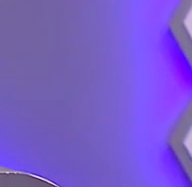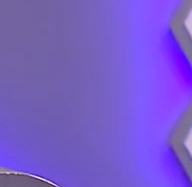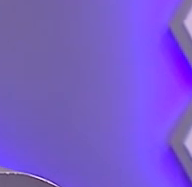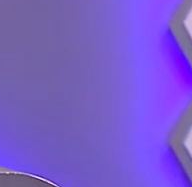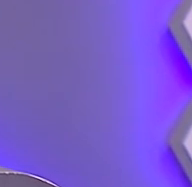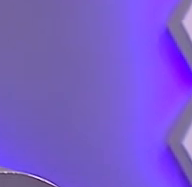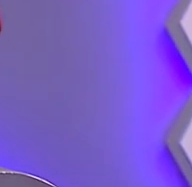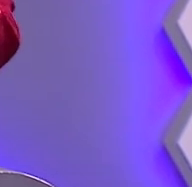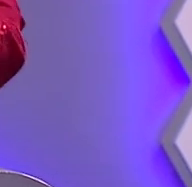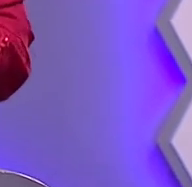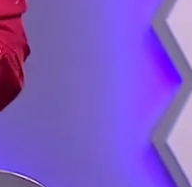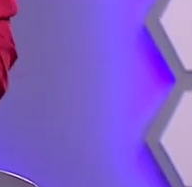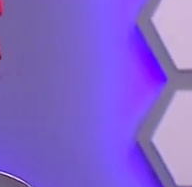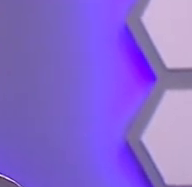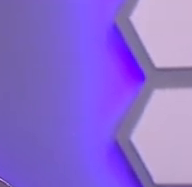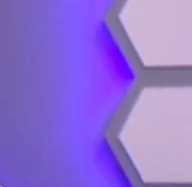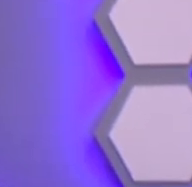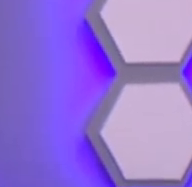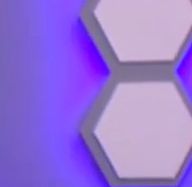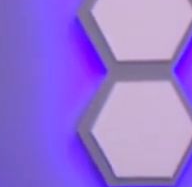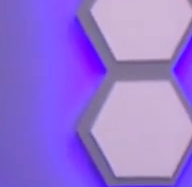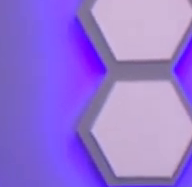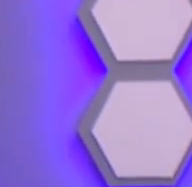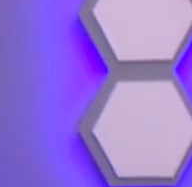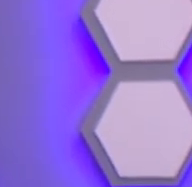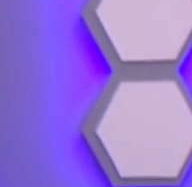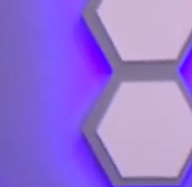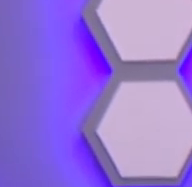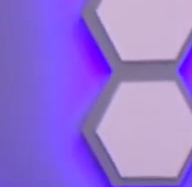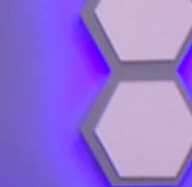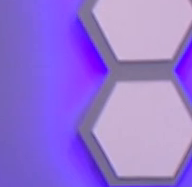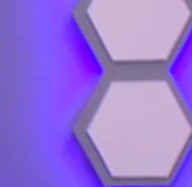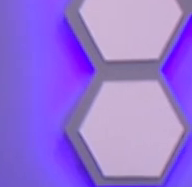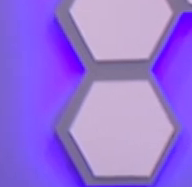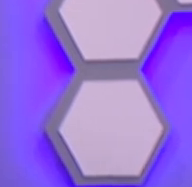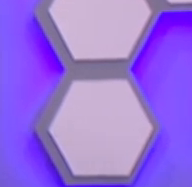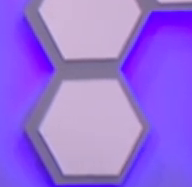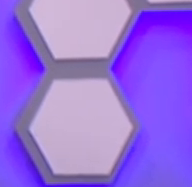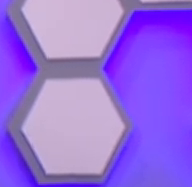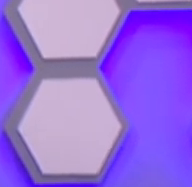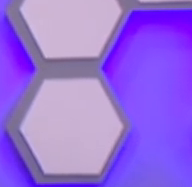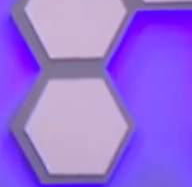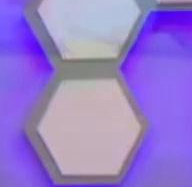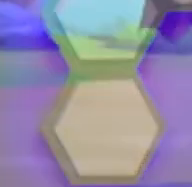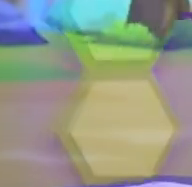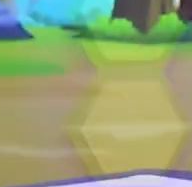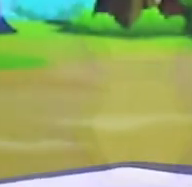Warna-warna daun ada hijau, kuning dan coklat. Lain-lain warna